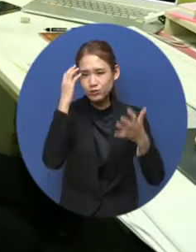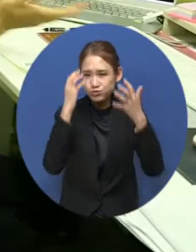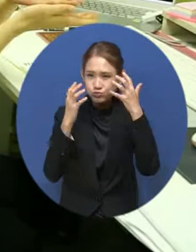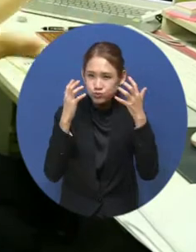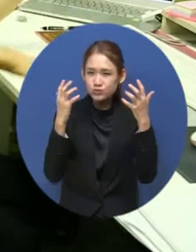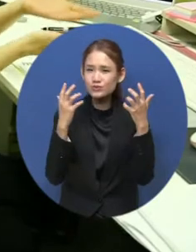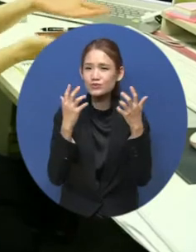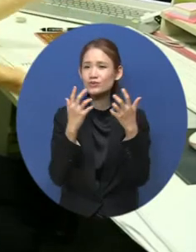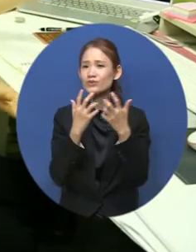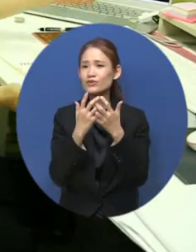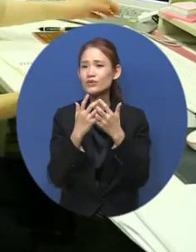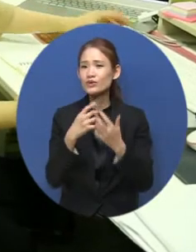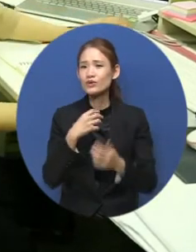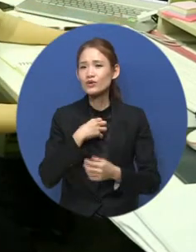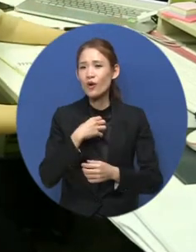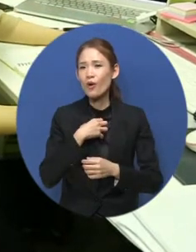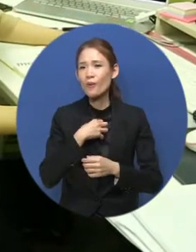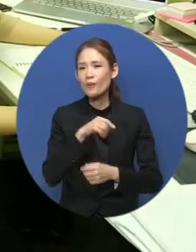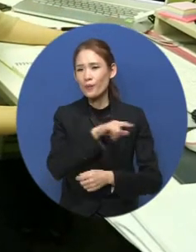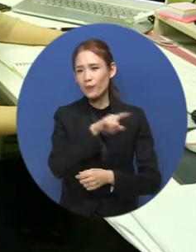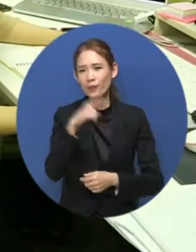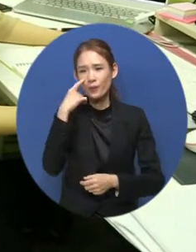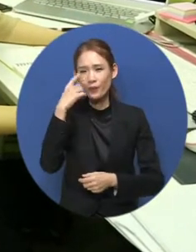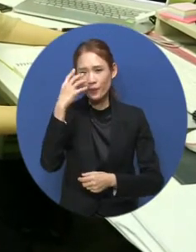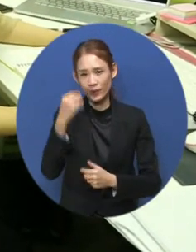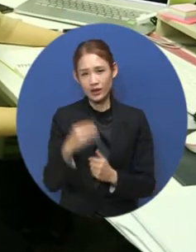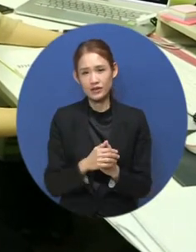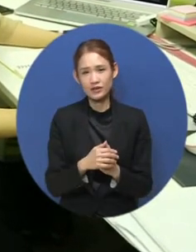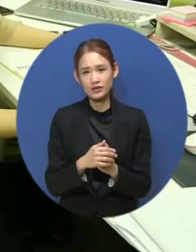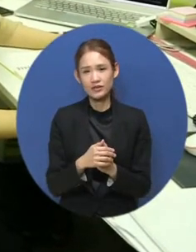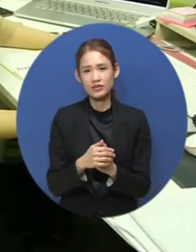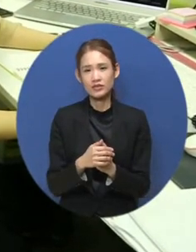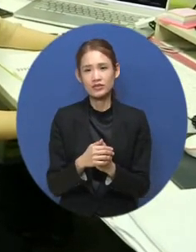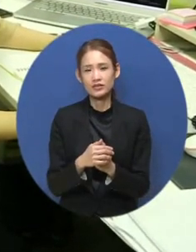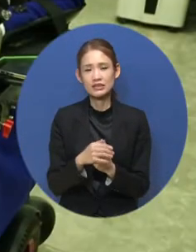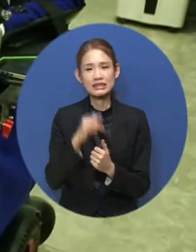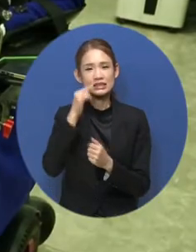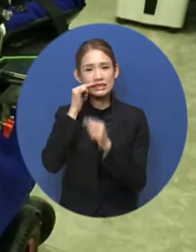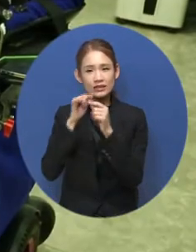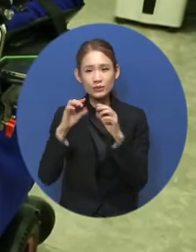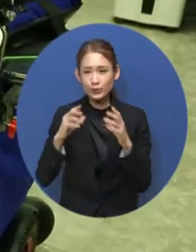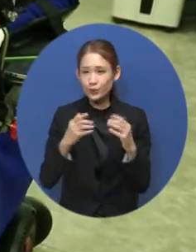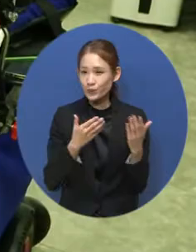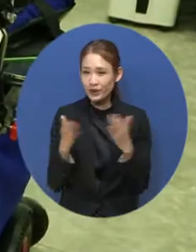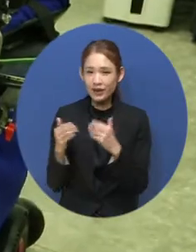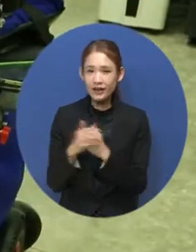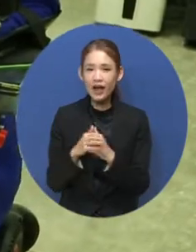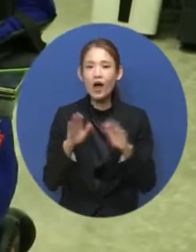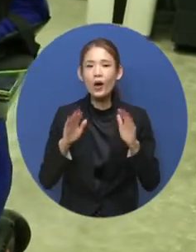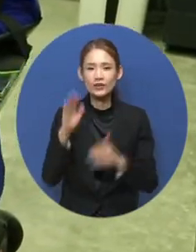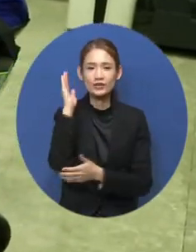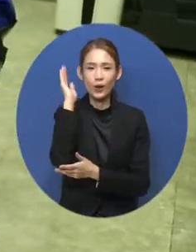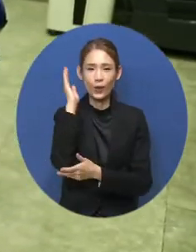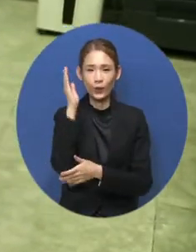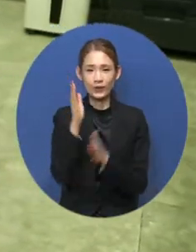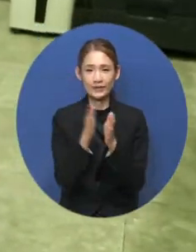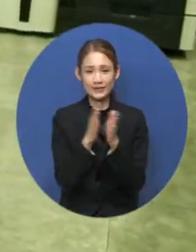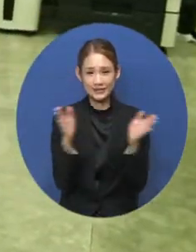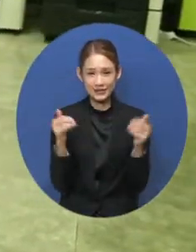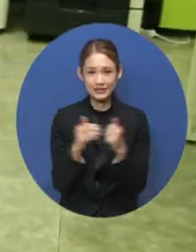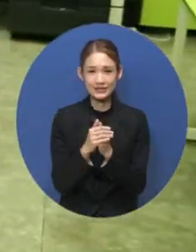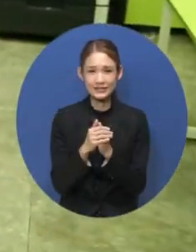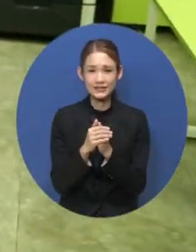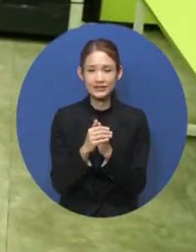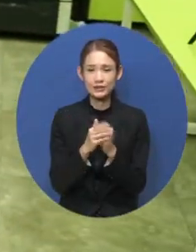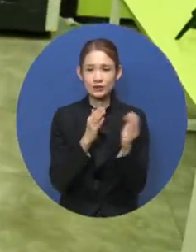네. 위험하게 돼 있더라고요. 맞아요. 그 어디 일본 같은 데는 그럼 이제 오늘 교육할 거니까 네.